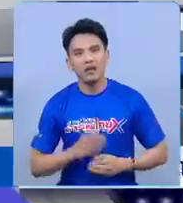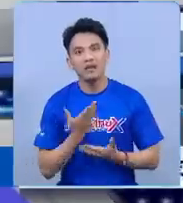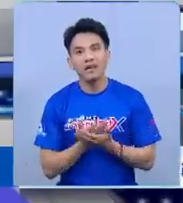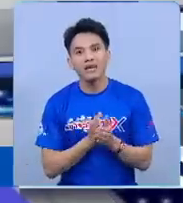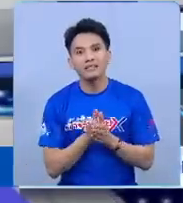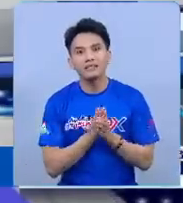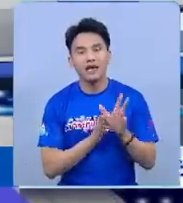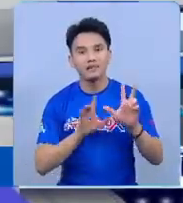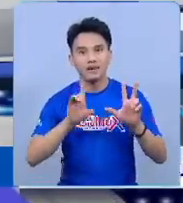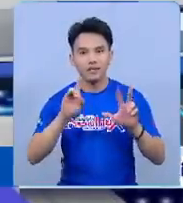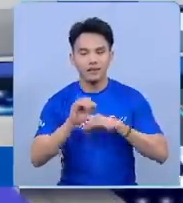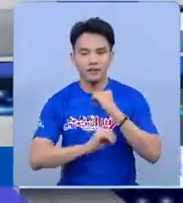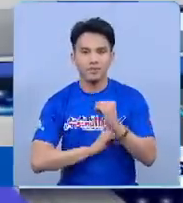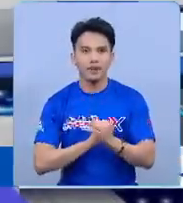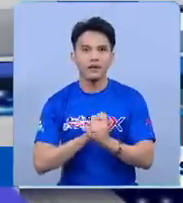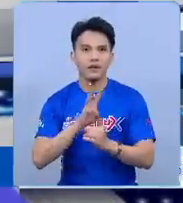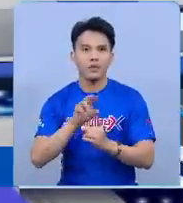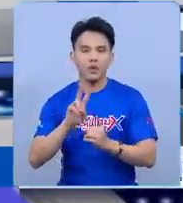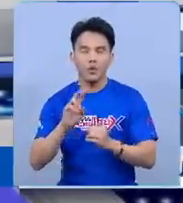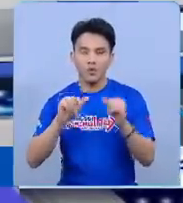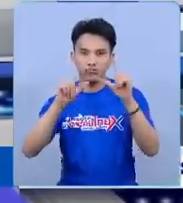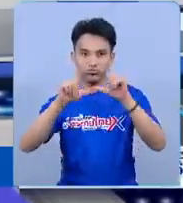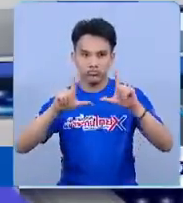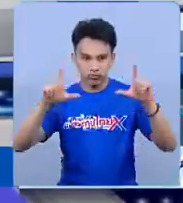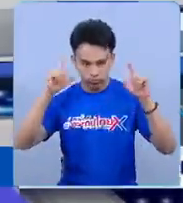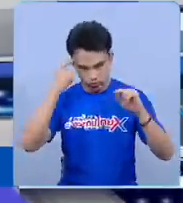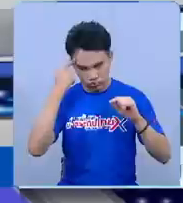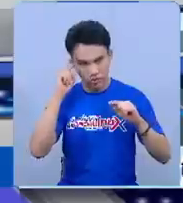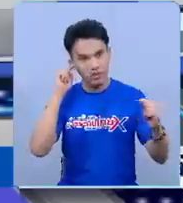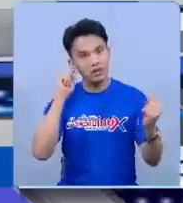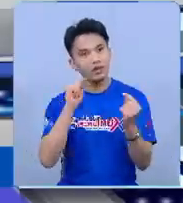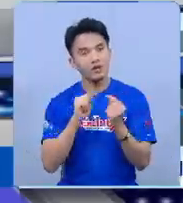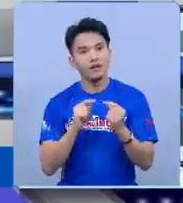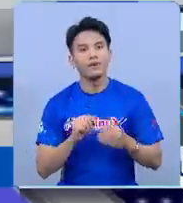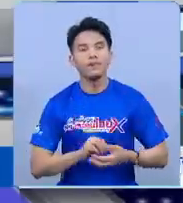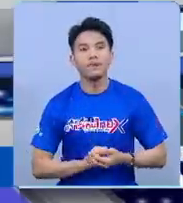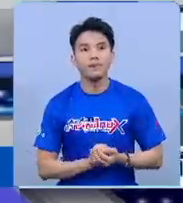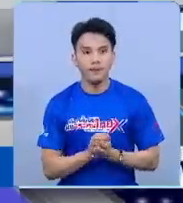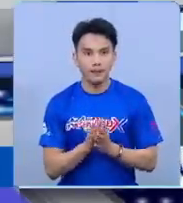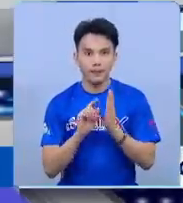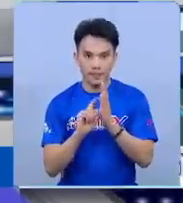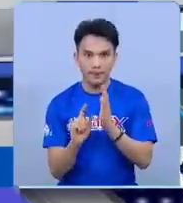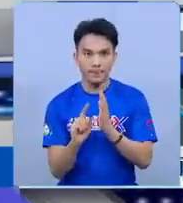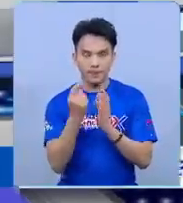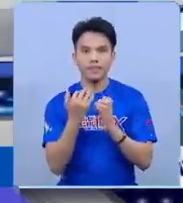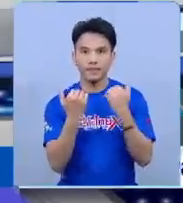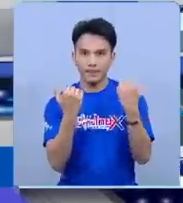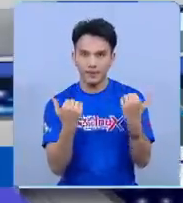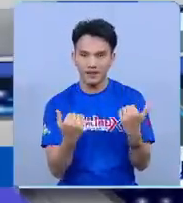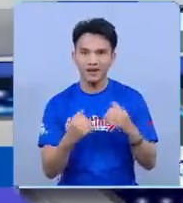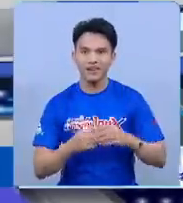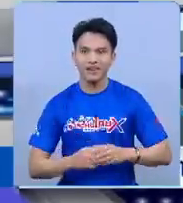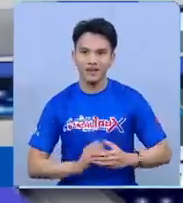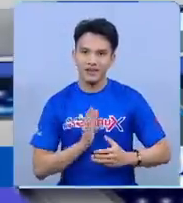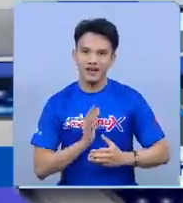ไปดูอีกหนึ่งคดีดังเมื่อปี62 อันนี้ถือว่าดังมากคุณผู้ชมค่ะน่าจะเป็นเรื่องของคดีแชร์ลูกโซ่แรกๆเลยนะที่แบบว่า แม่สมอยบอกให้เกียรติฉัน